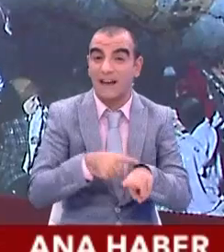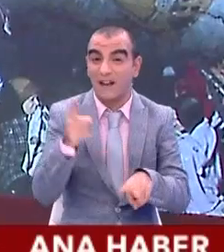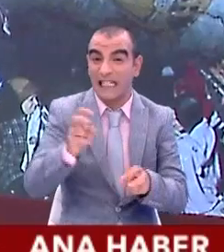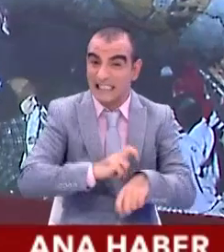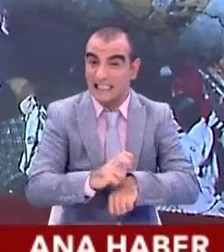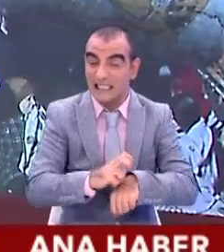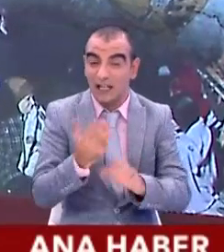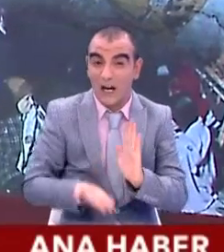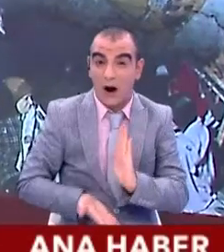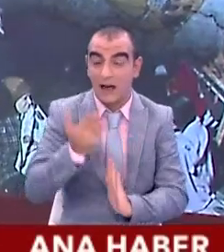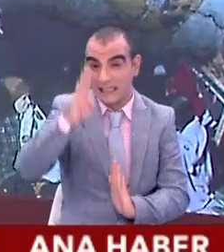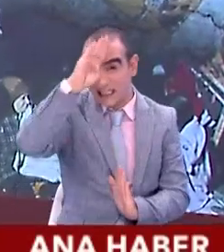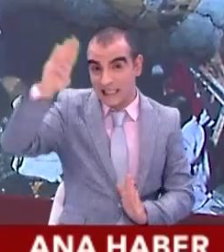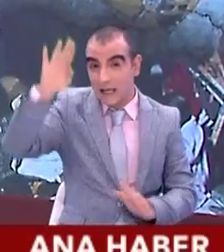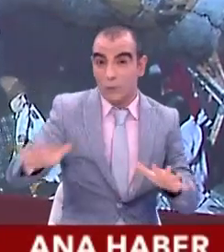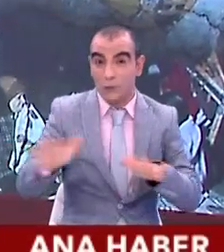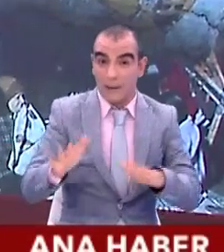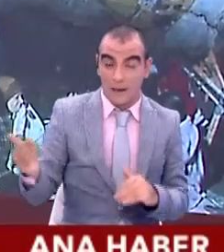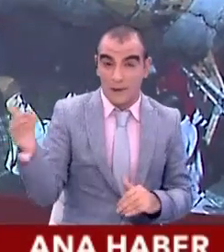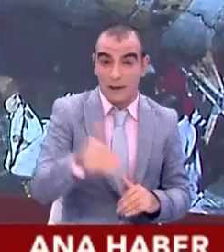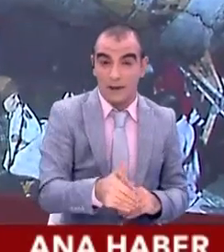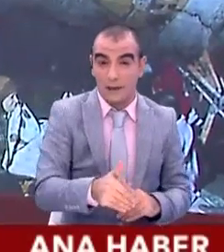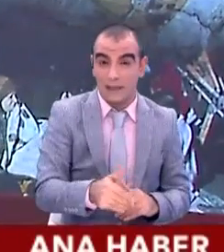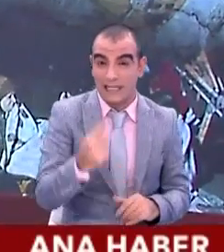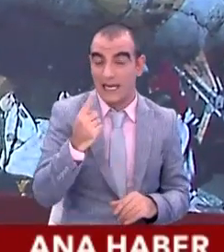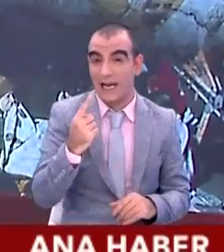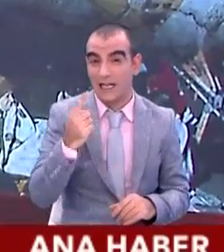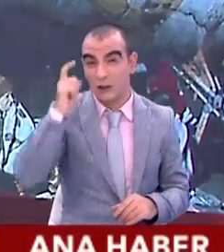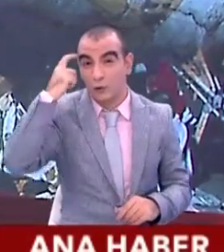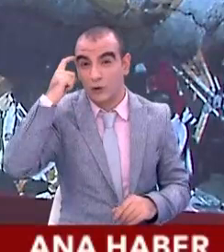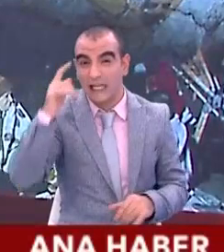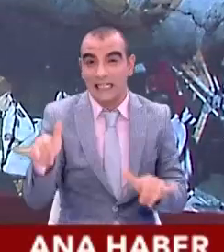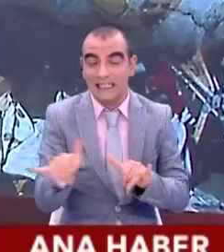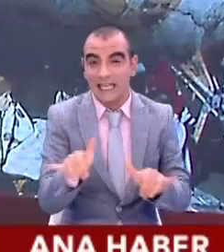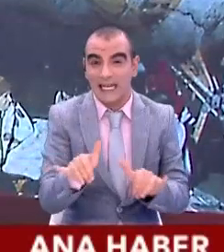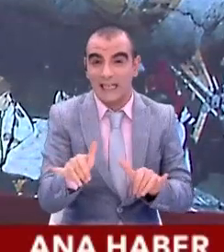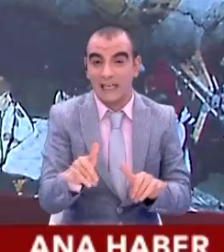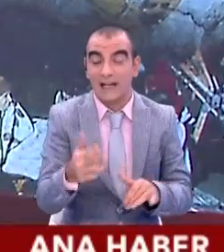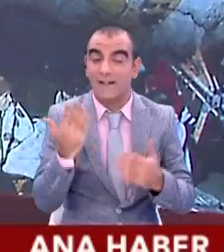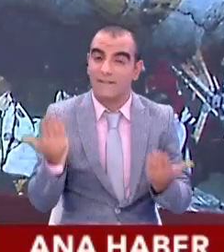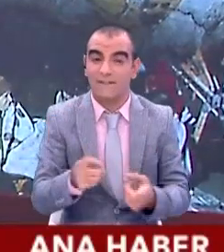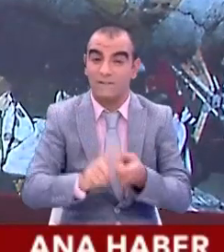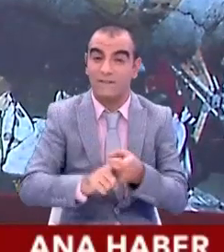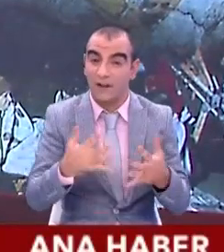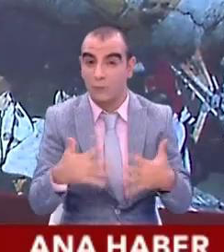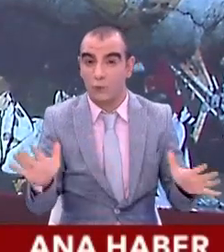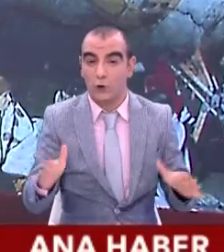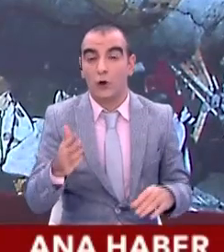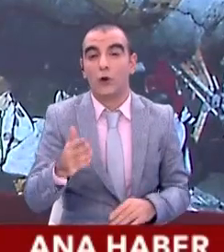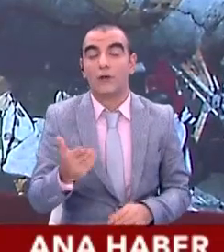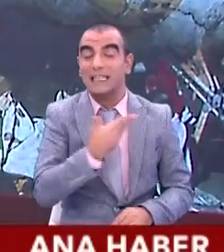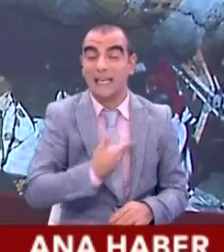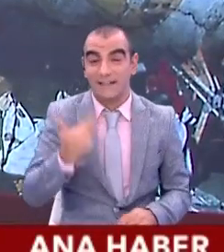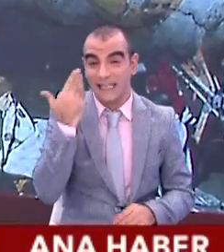arttı İstanbul depremine gelirsek zannettiğimizden yakın ve büyük değerli